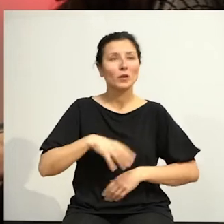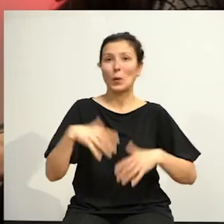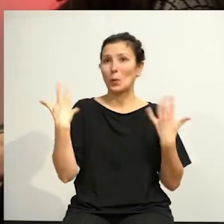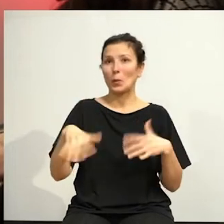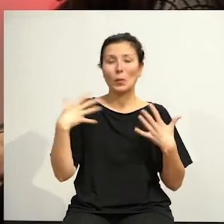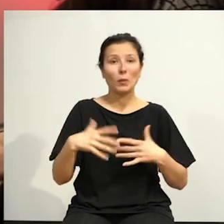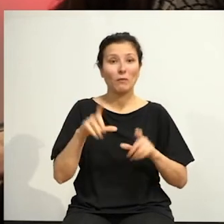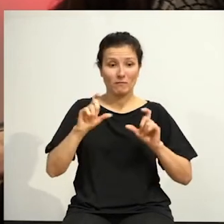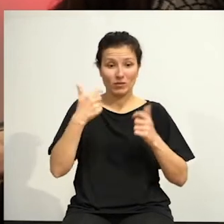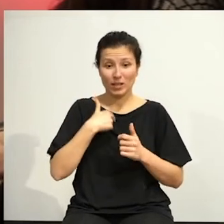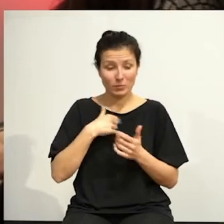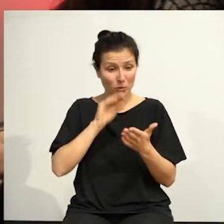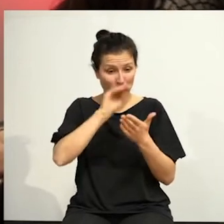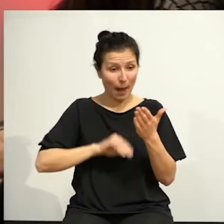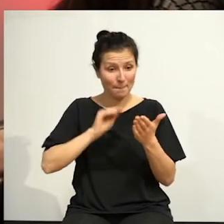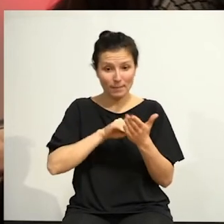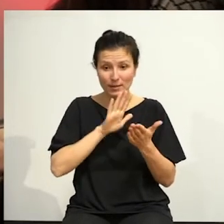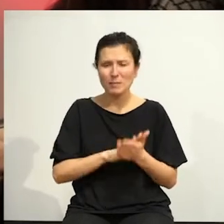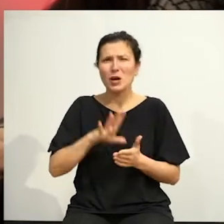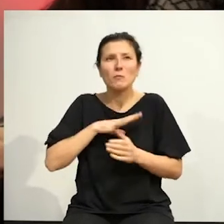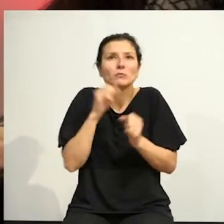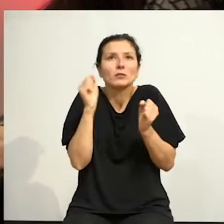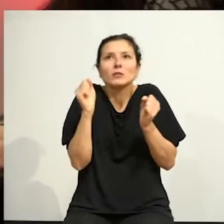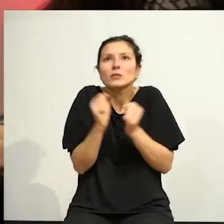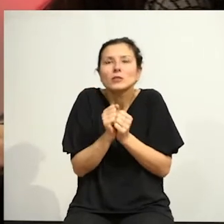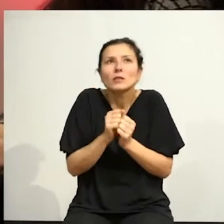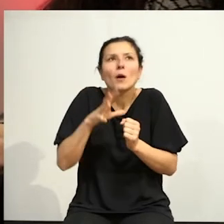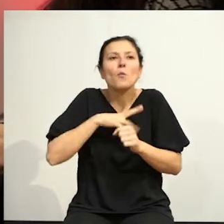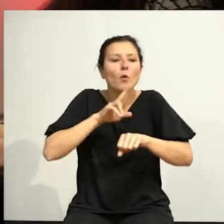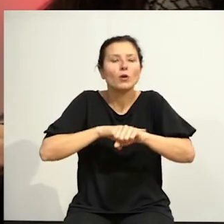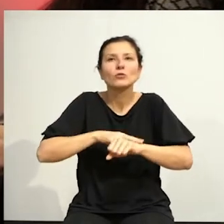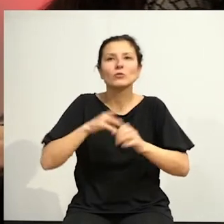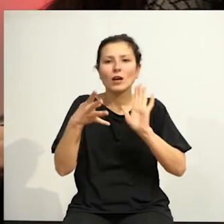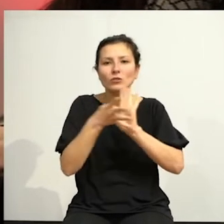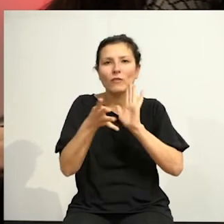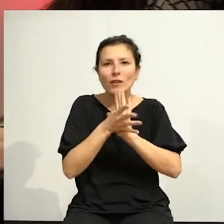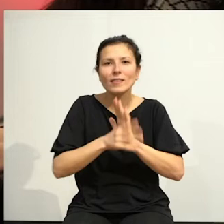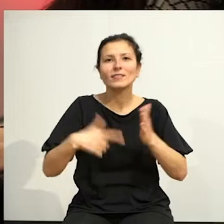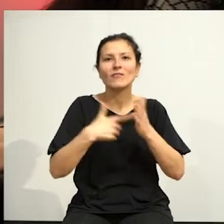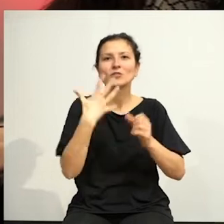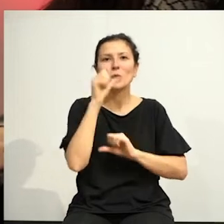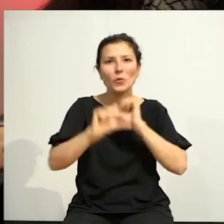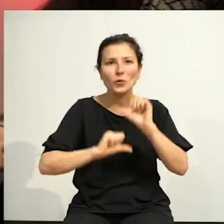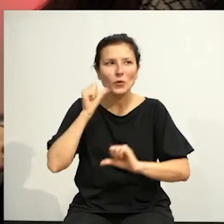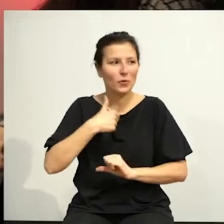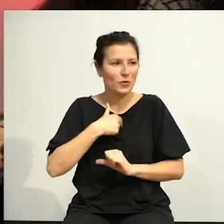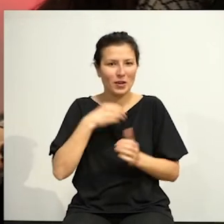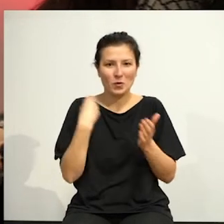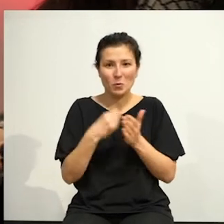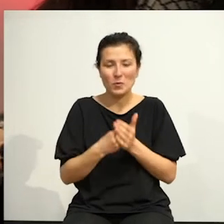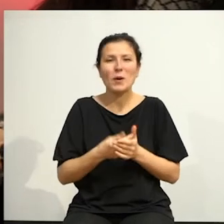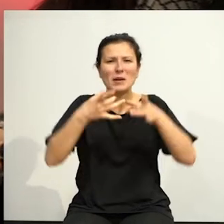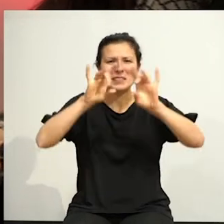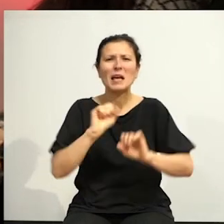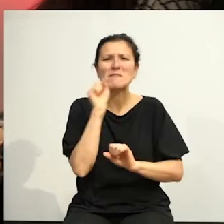wydarzenie, że sobie je opisałam, że był wtedy mróz, że była 19, że był 2005 i to, że kupiłam w antykwariacie gdzieś